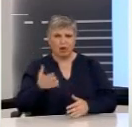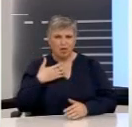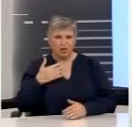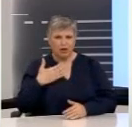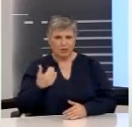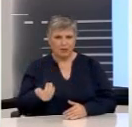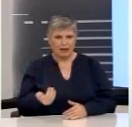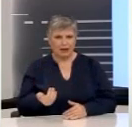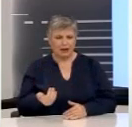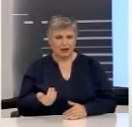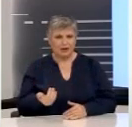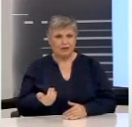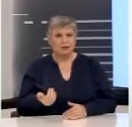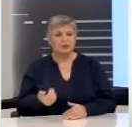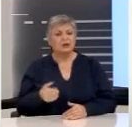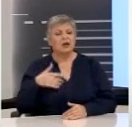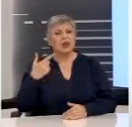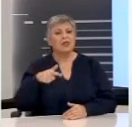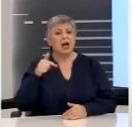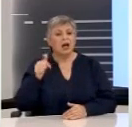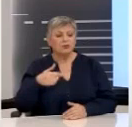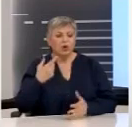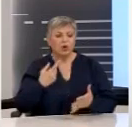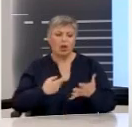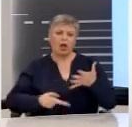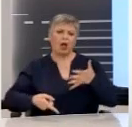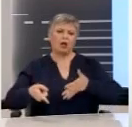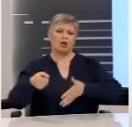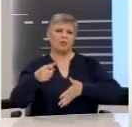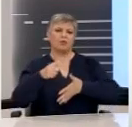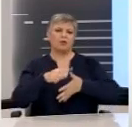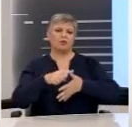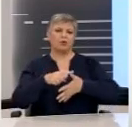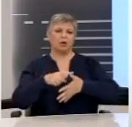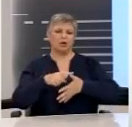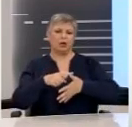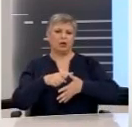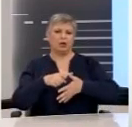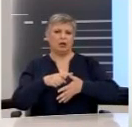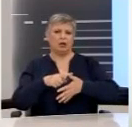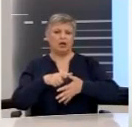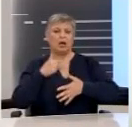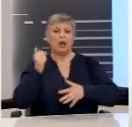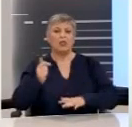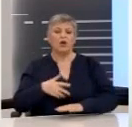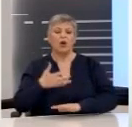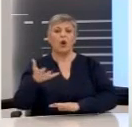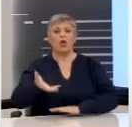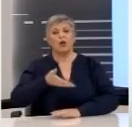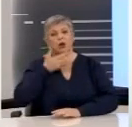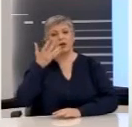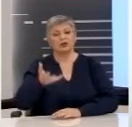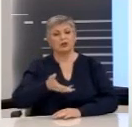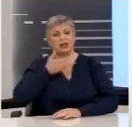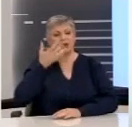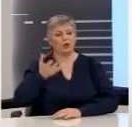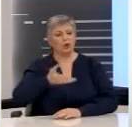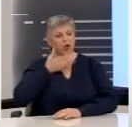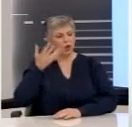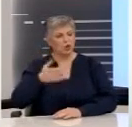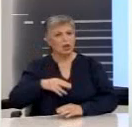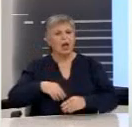ότι η υπερβολή και η άκρατη φλιαρία αργά ή γρήγορα θα οδηγεί σε